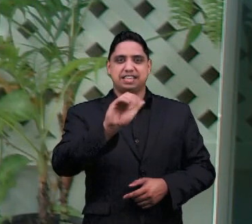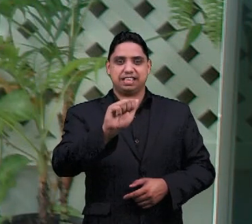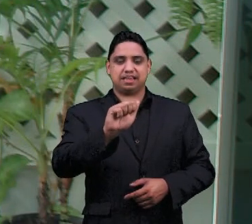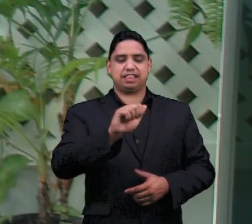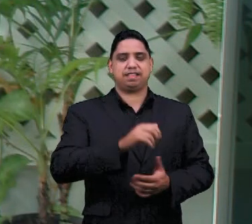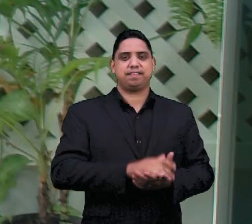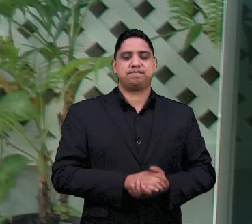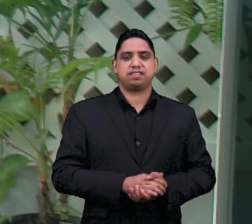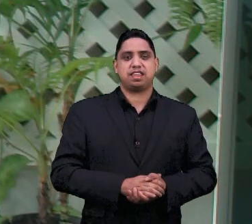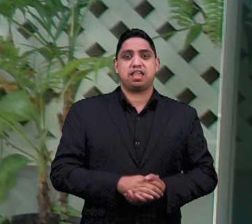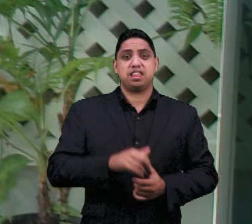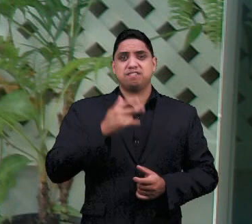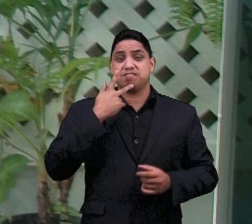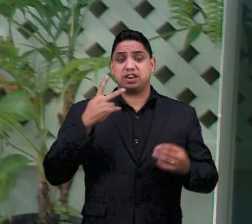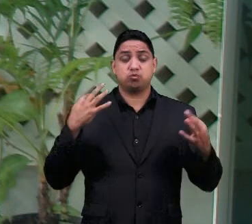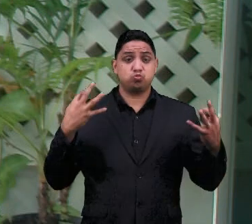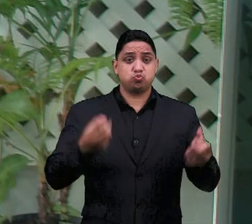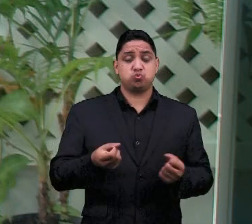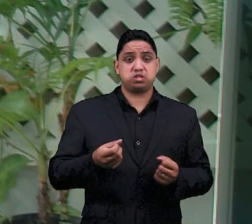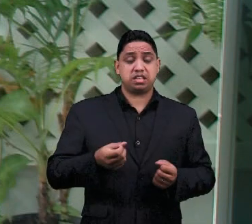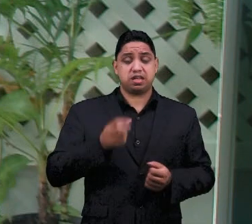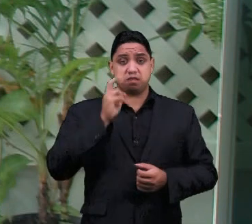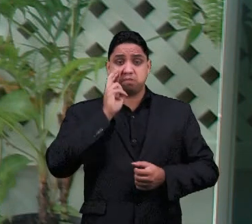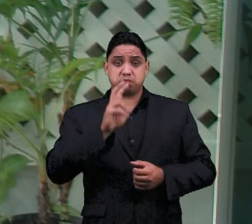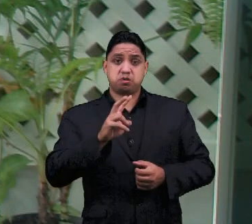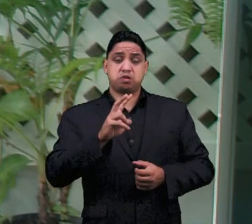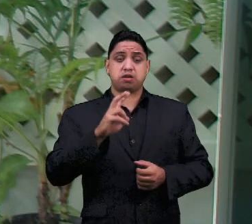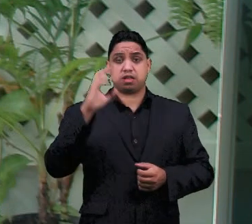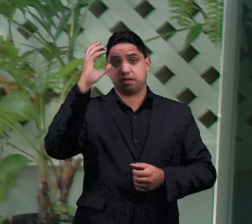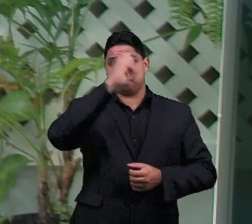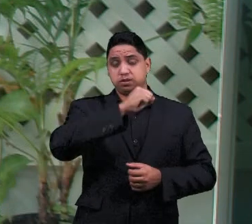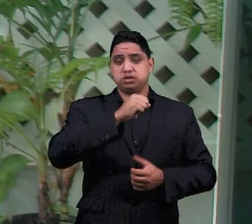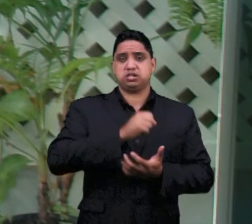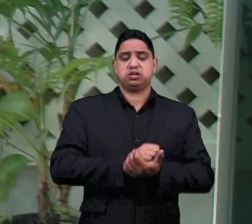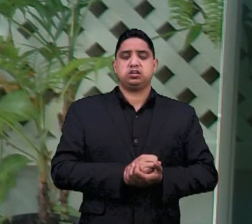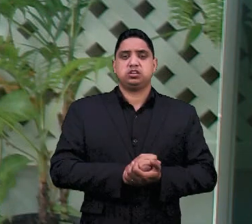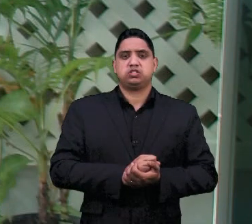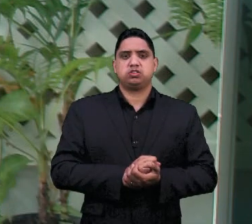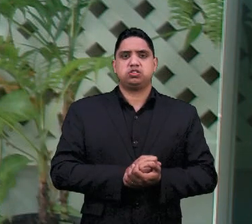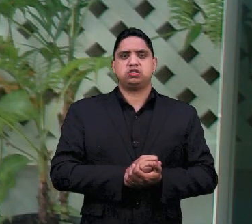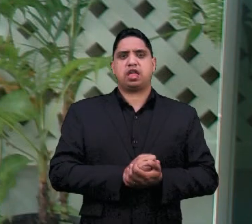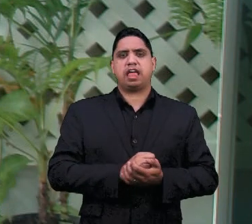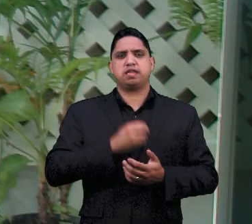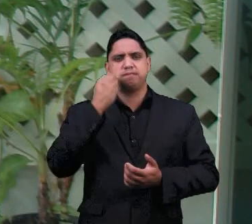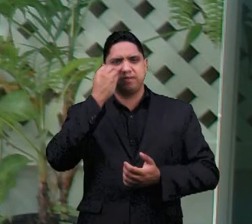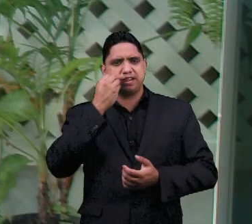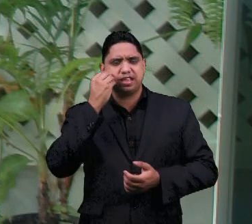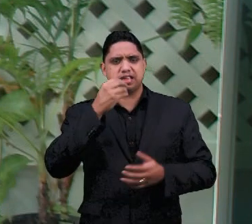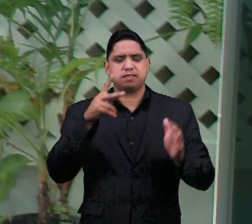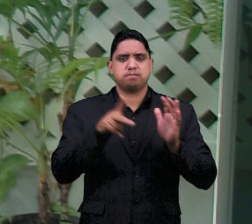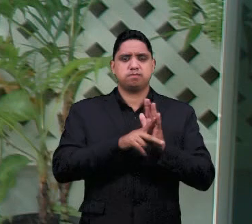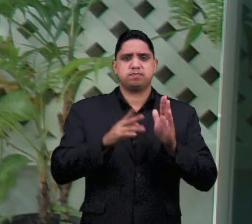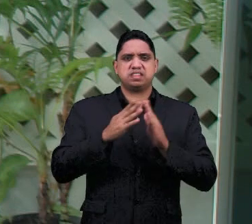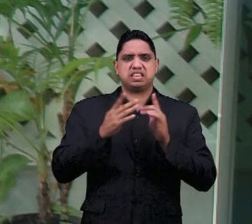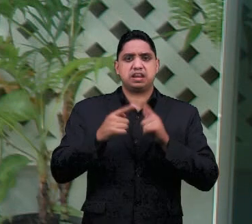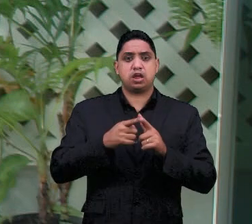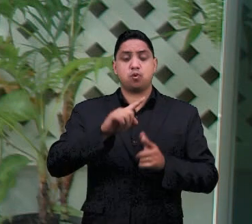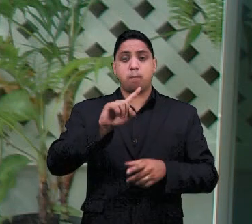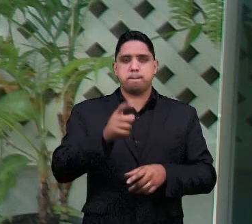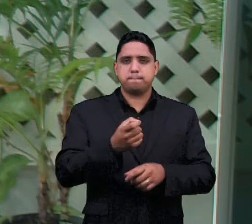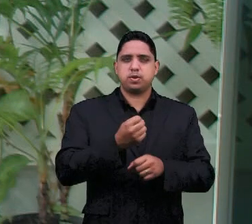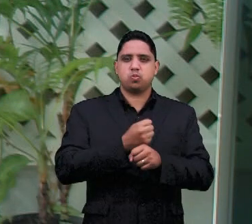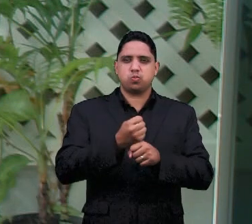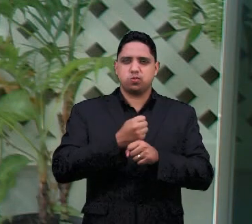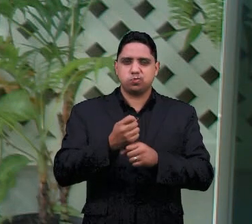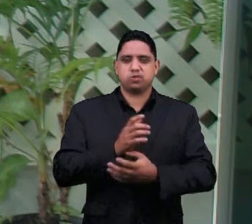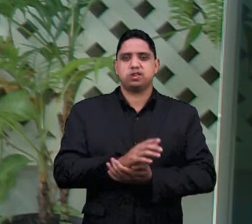Le frère, en participant à nos réunions ici, il parle à propos de tout ce qu'il a entendu sur